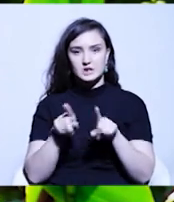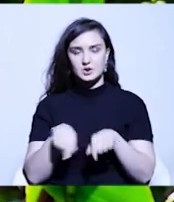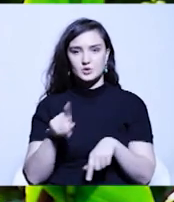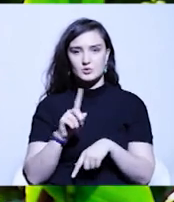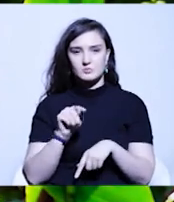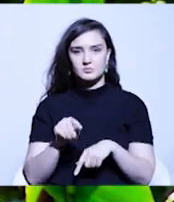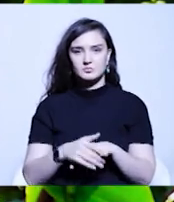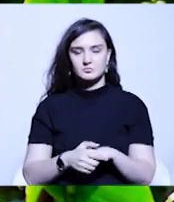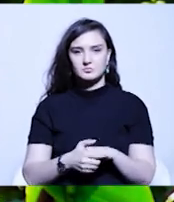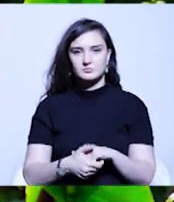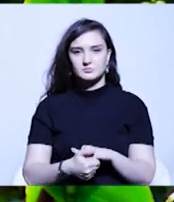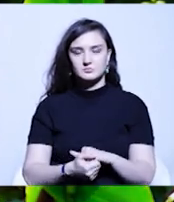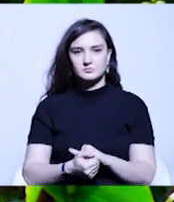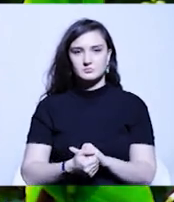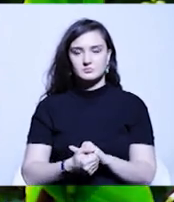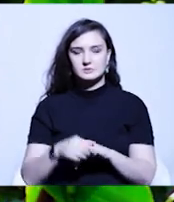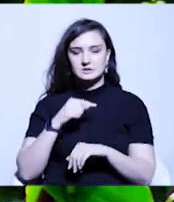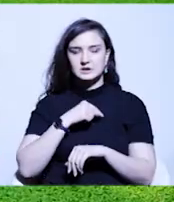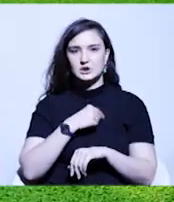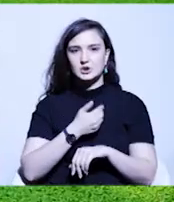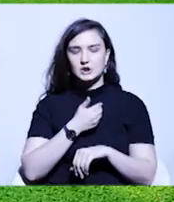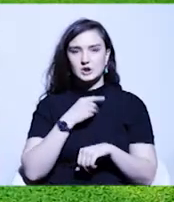რომ რაღაცნაირად აი ინტუიცია,